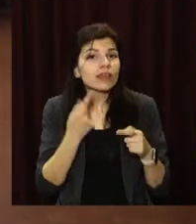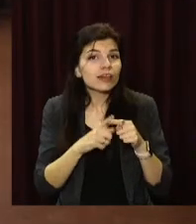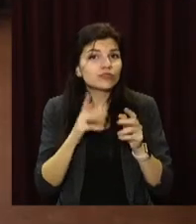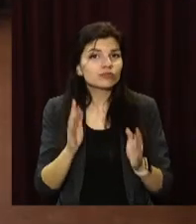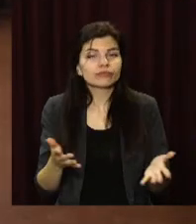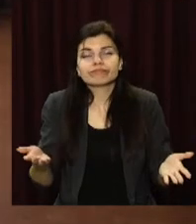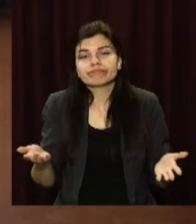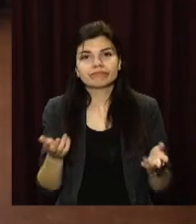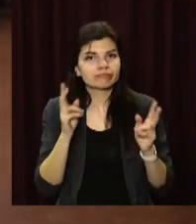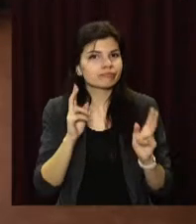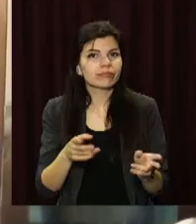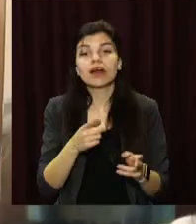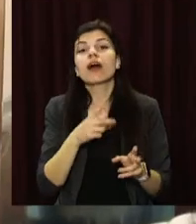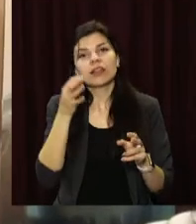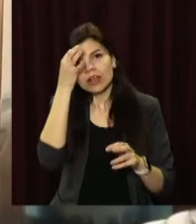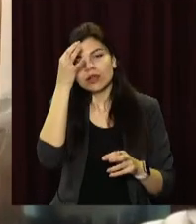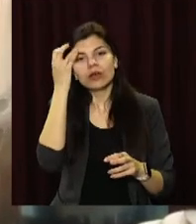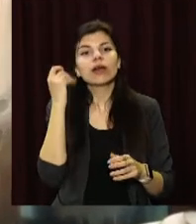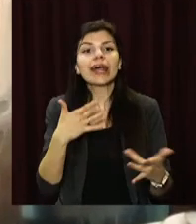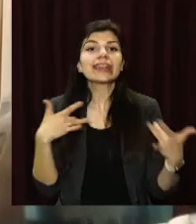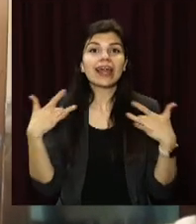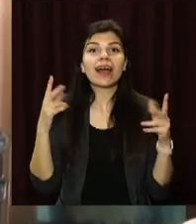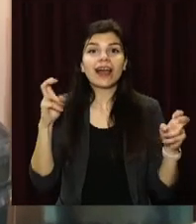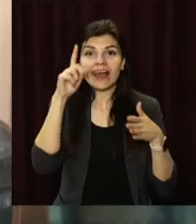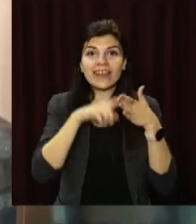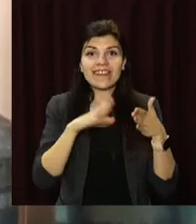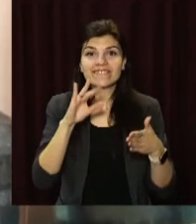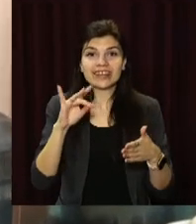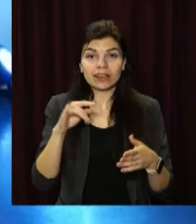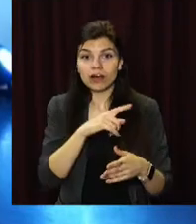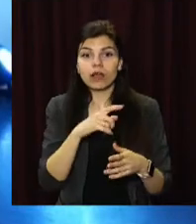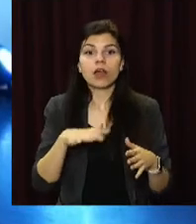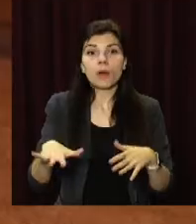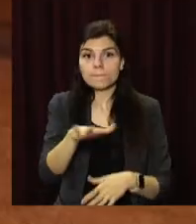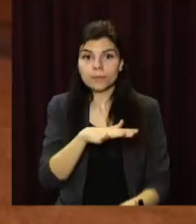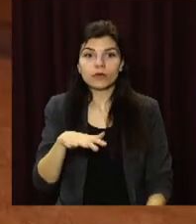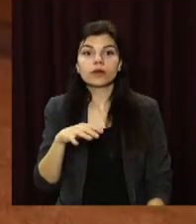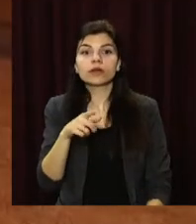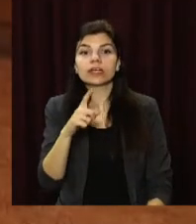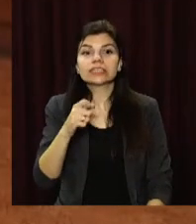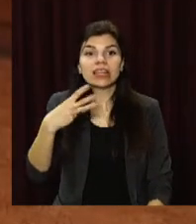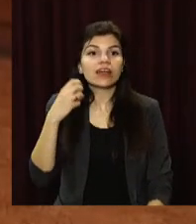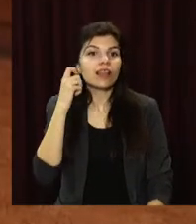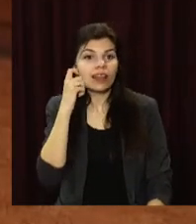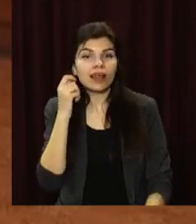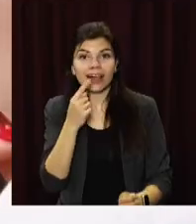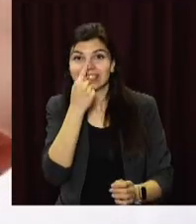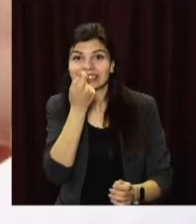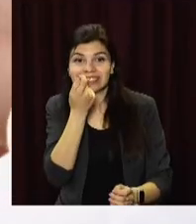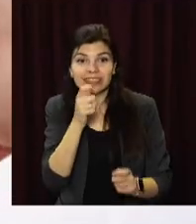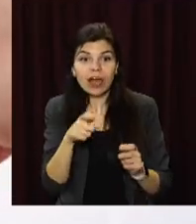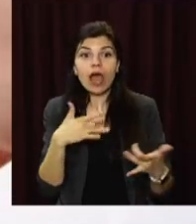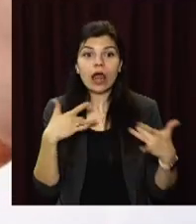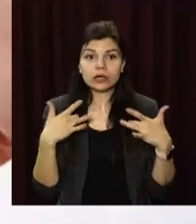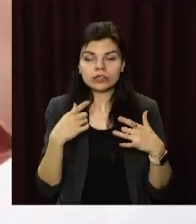станеться, поки не знають. Нагадаємо, міський театр «Віримо» не обзавівся власним приміщенням за 30 років існування.